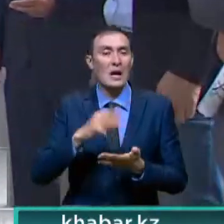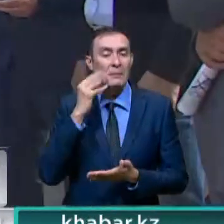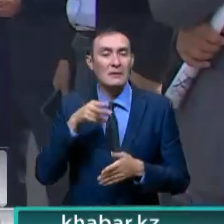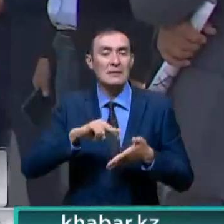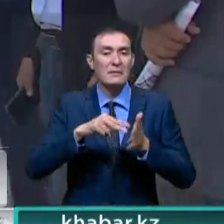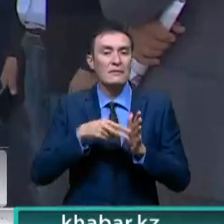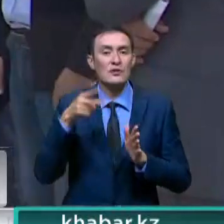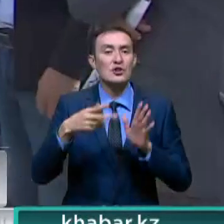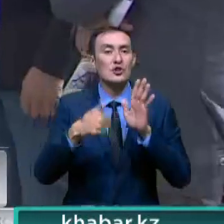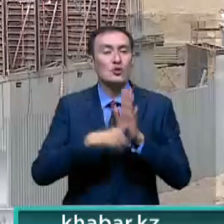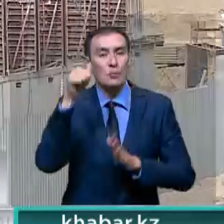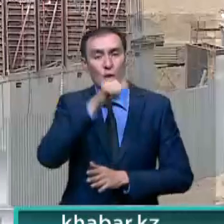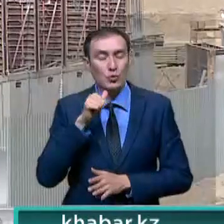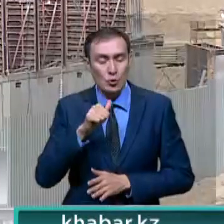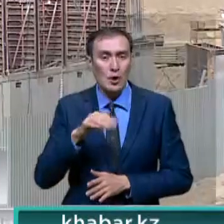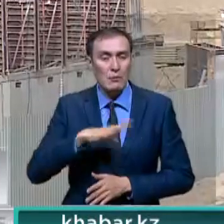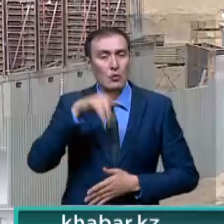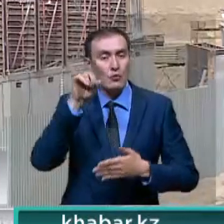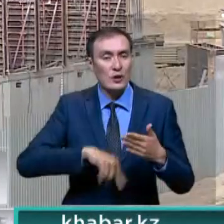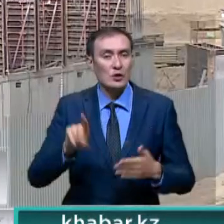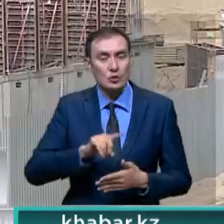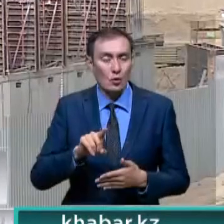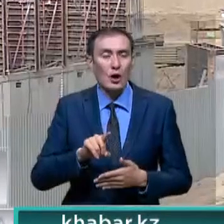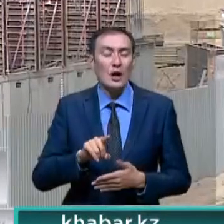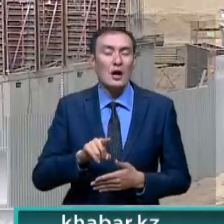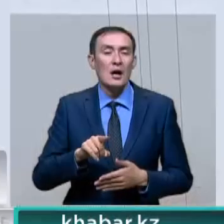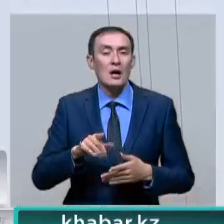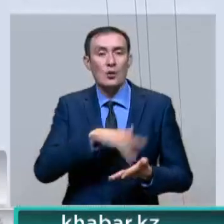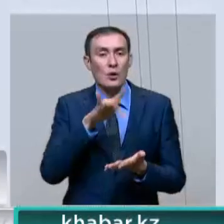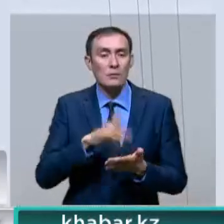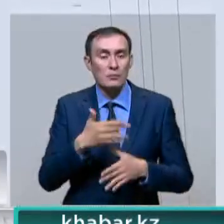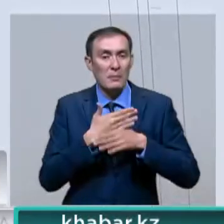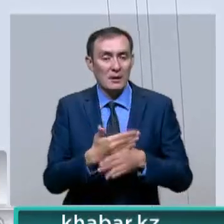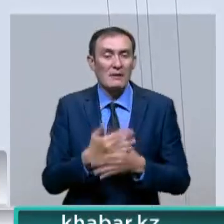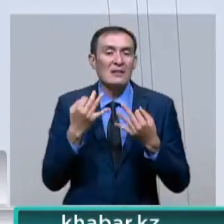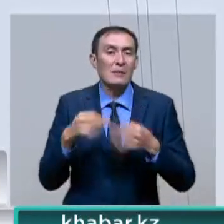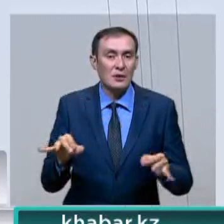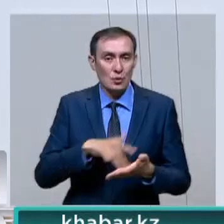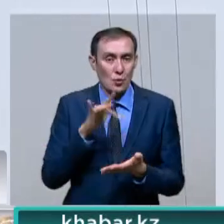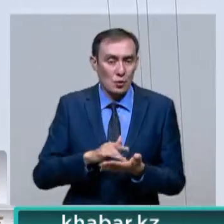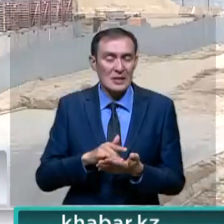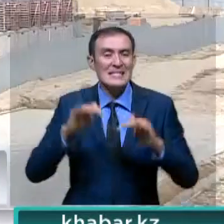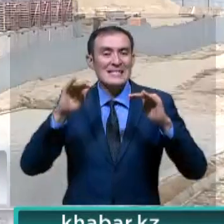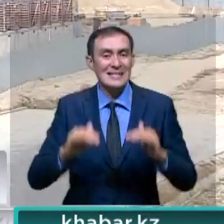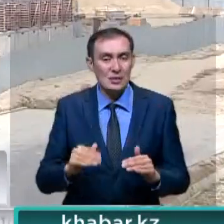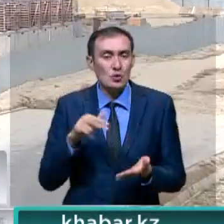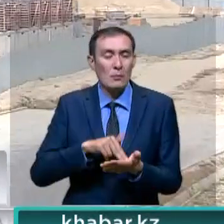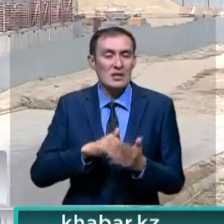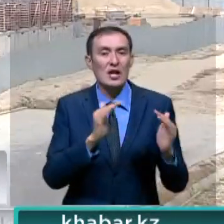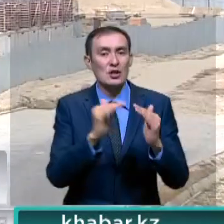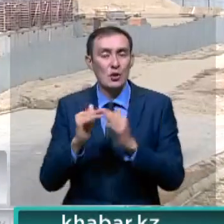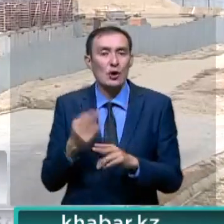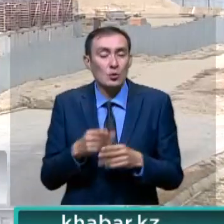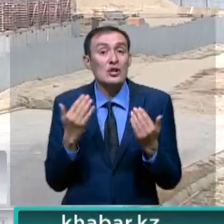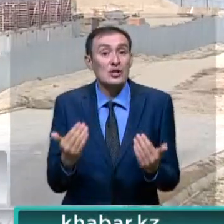в 2006 году. Чиновники были уверены, что G4City поможет разгрузить мегаполис и снизить цены на жилье,